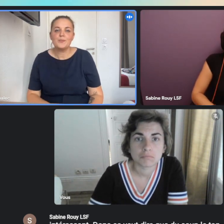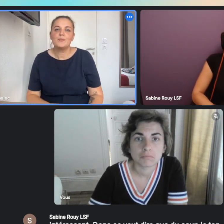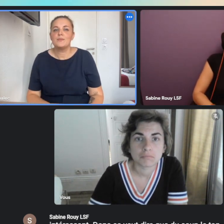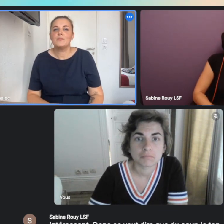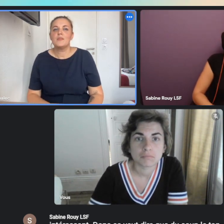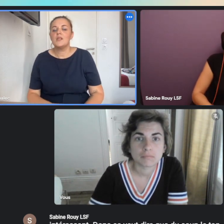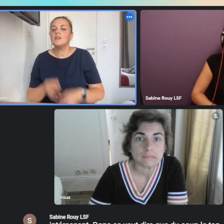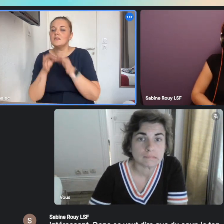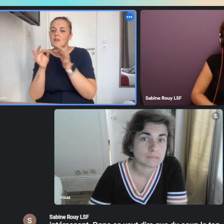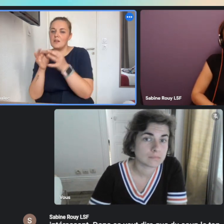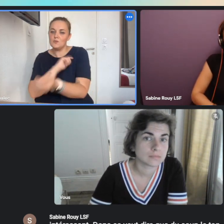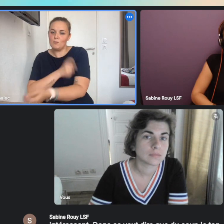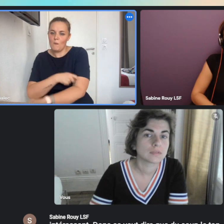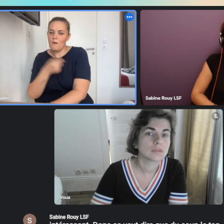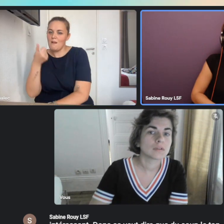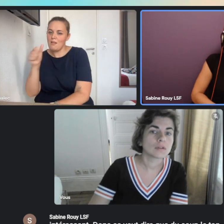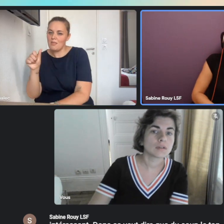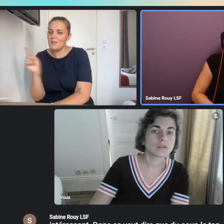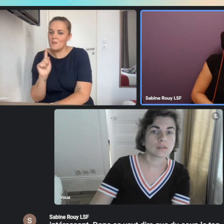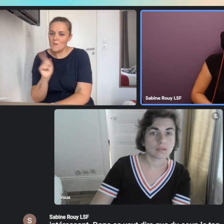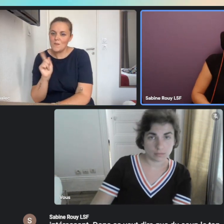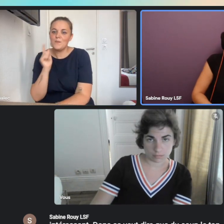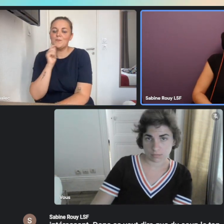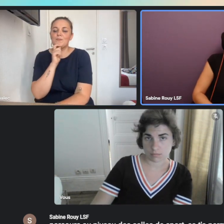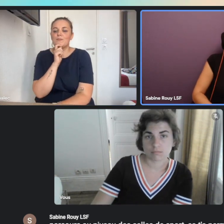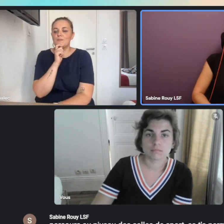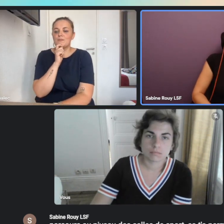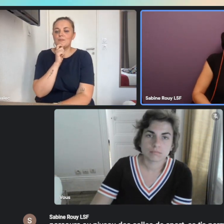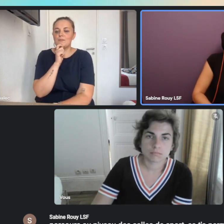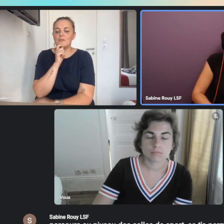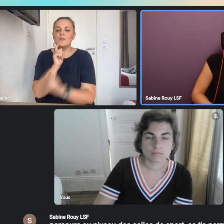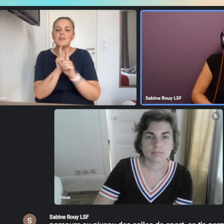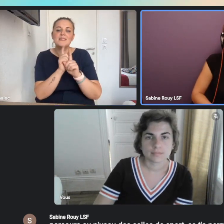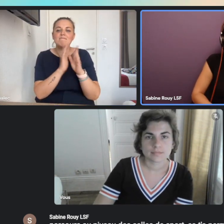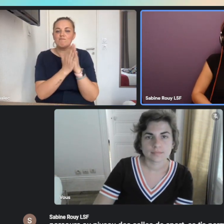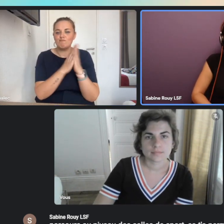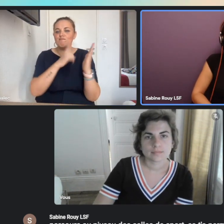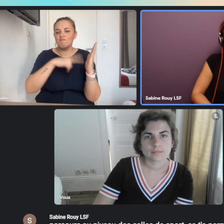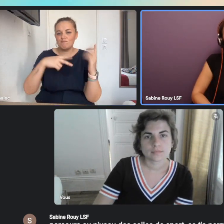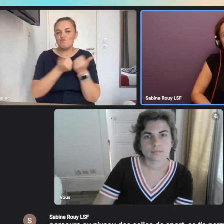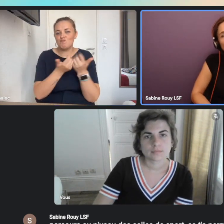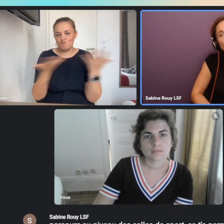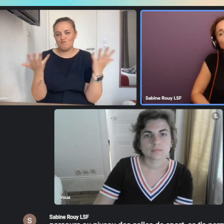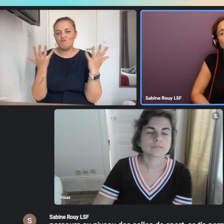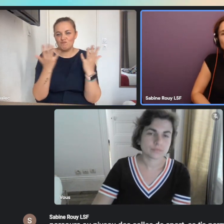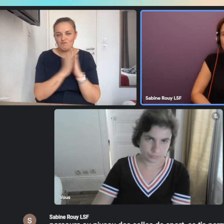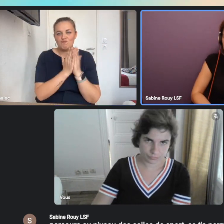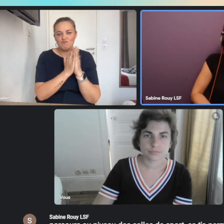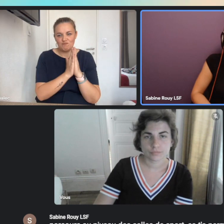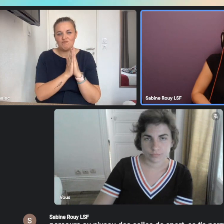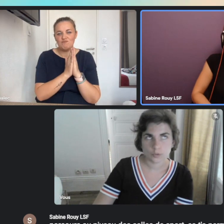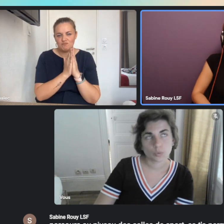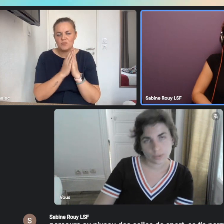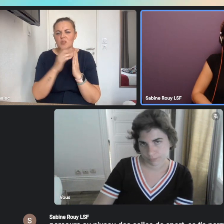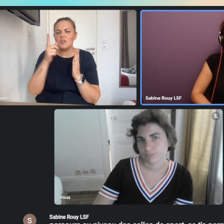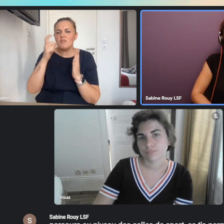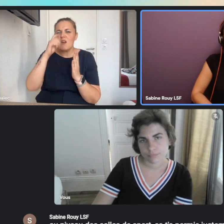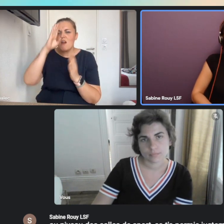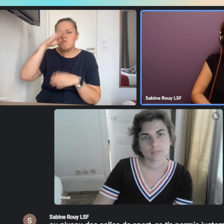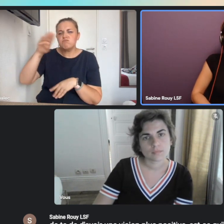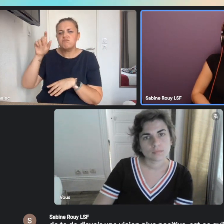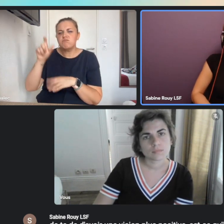Ah, c'est une bonne question. Alors la salle de sport, c'était pas l'unique, solution. J'ai lu aussi différents